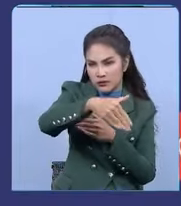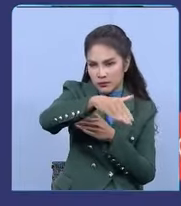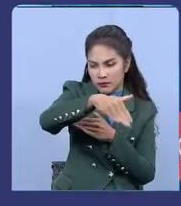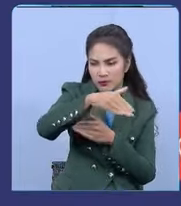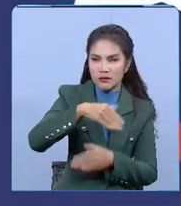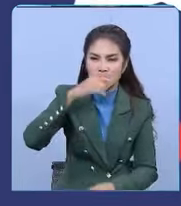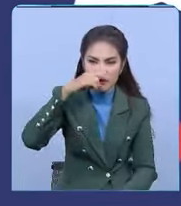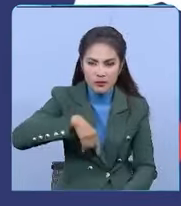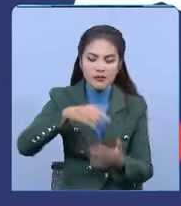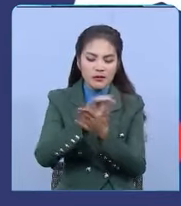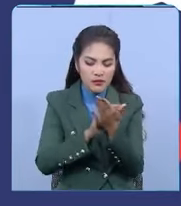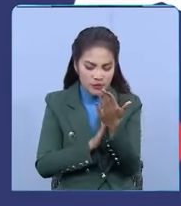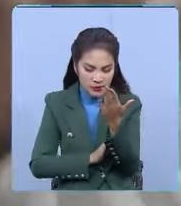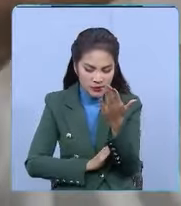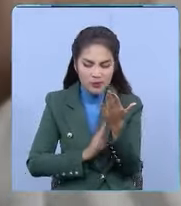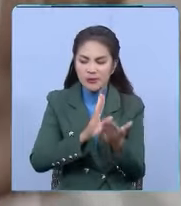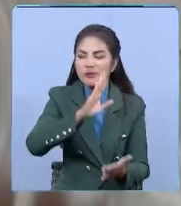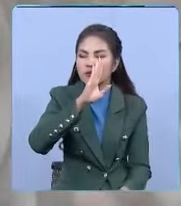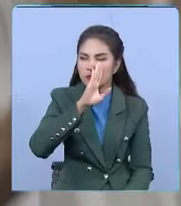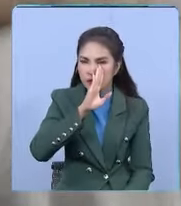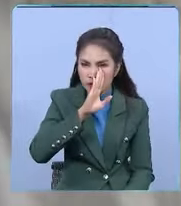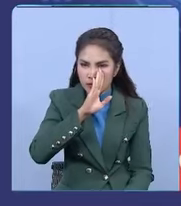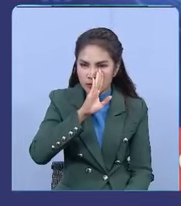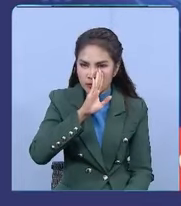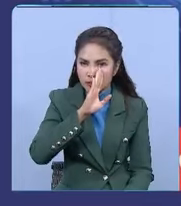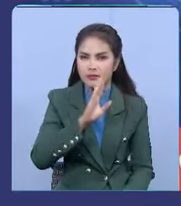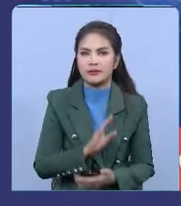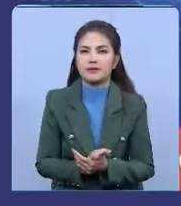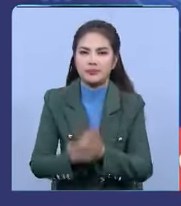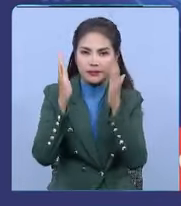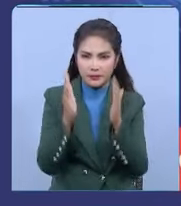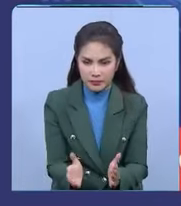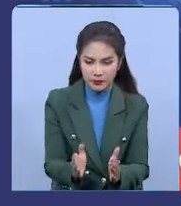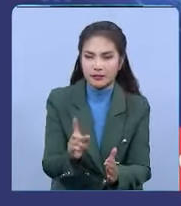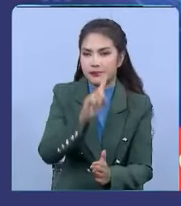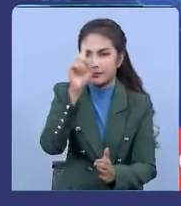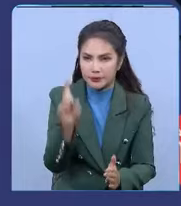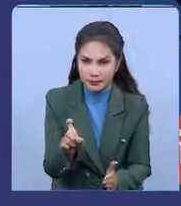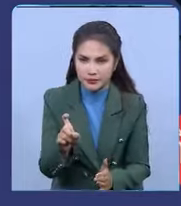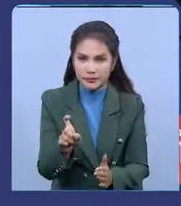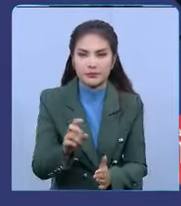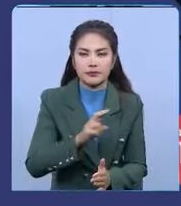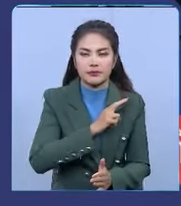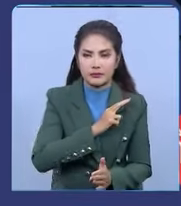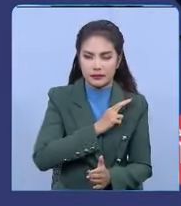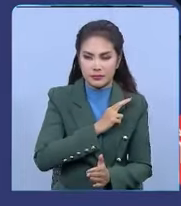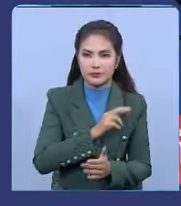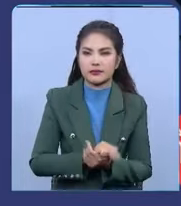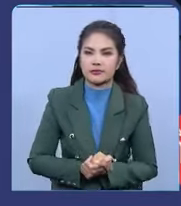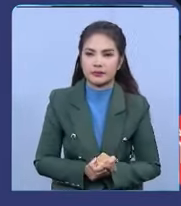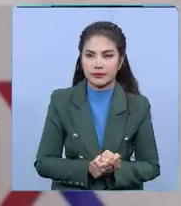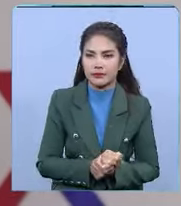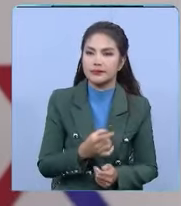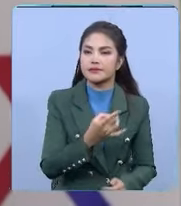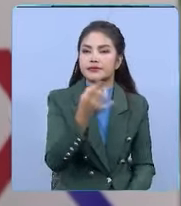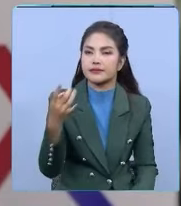ทยนะฮะหมวดถ้าหากนะครับหมวดคำถามบุคคลแล้วก็มีหมวดคำถามที่เป็นเรื่องส่วนตัวนะฮะหมวดคำถามอะไรเ